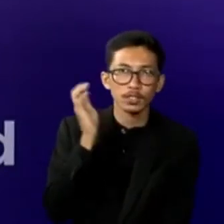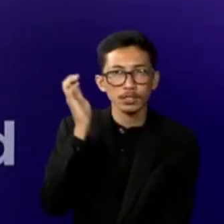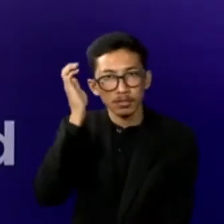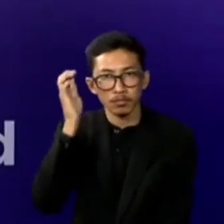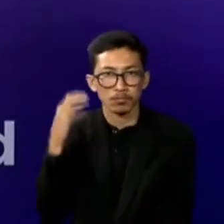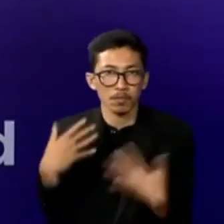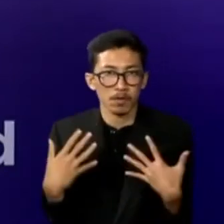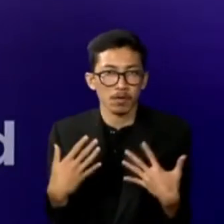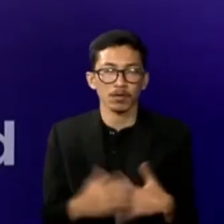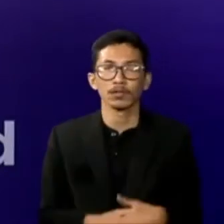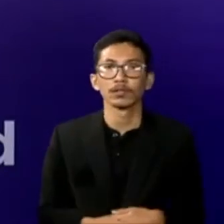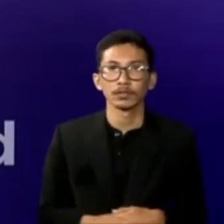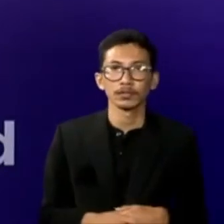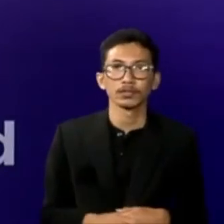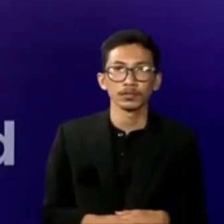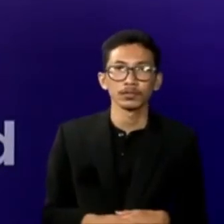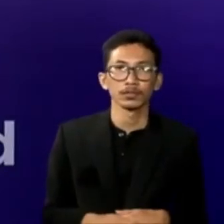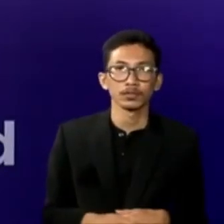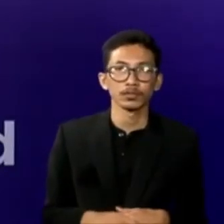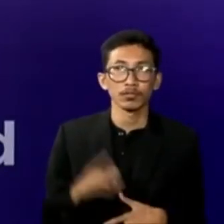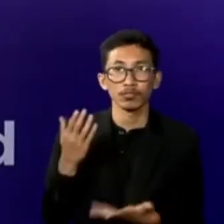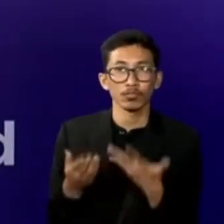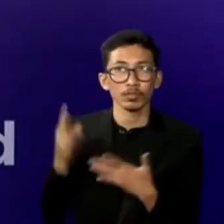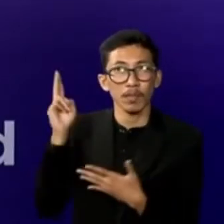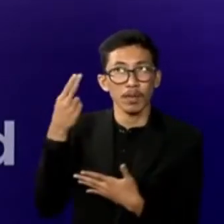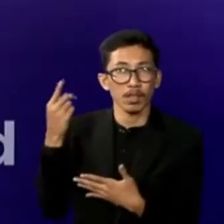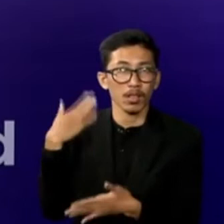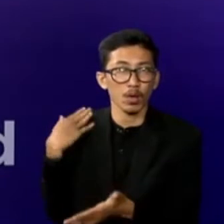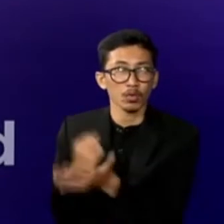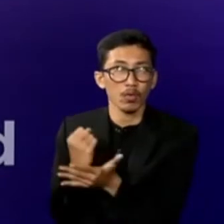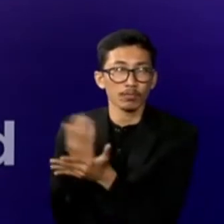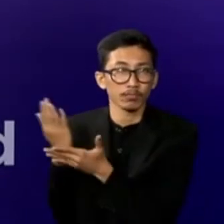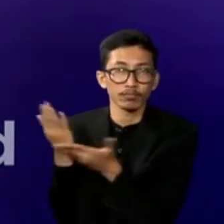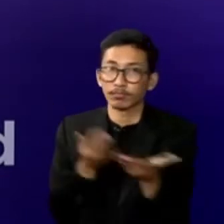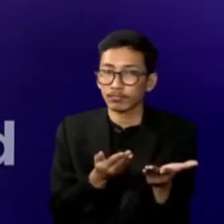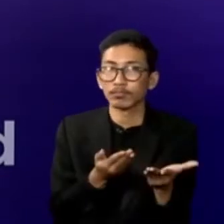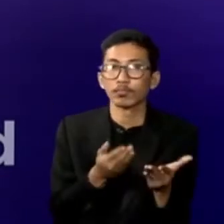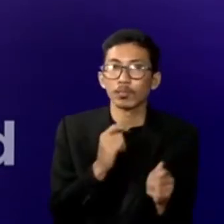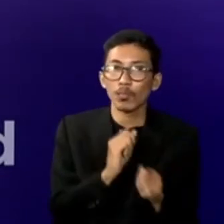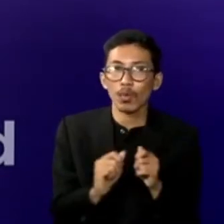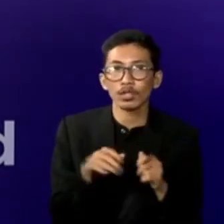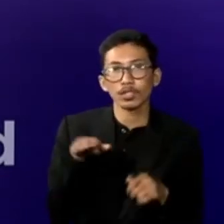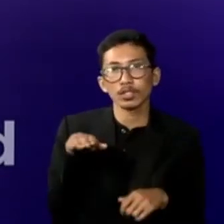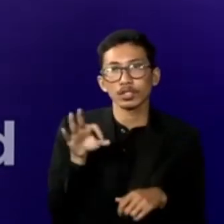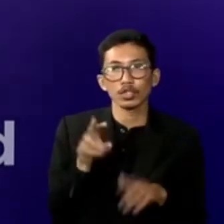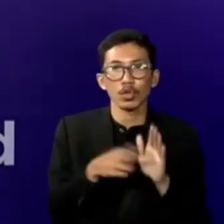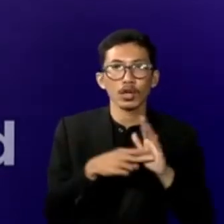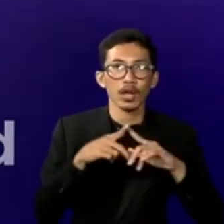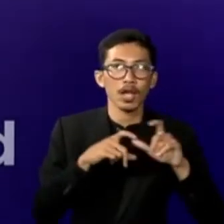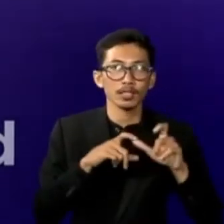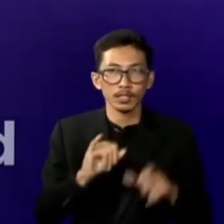kalau memang pemerintah itu bisa membuat zonasi rt-rw ya itu jauh lebih baik